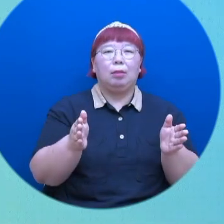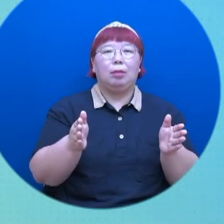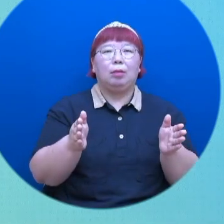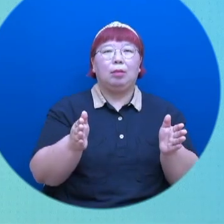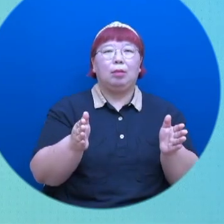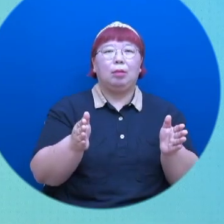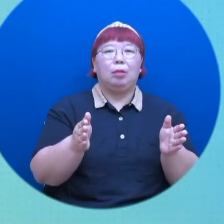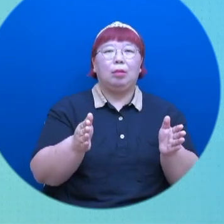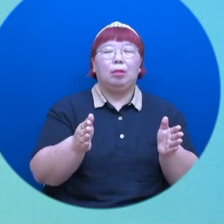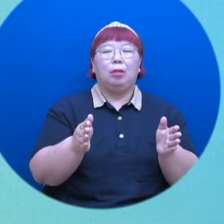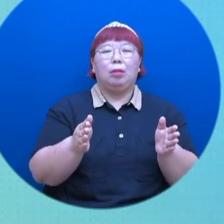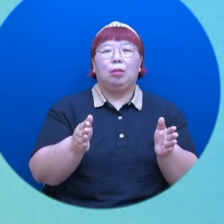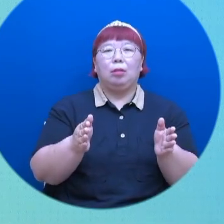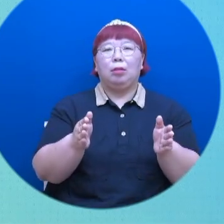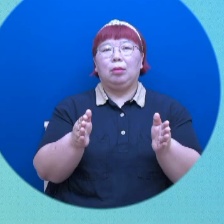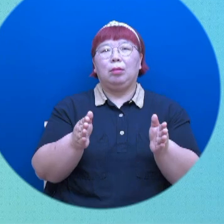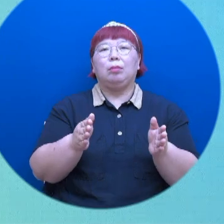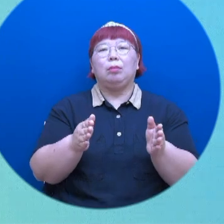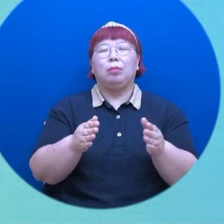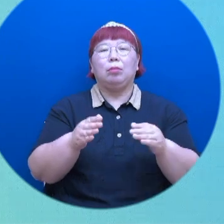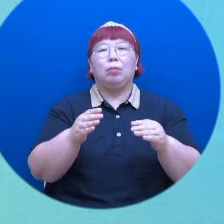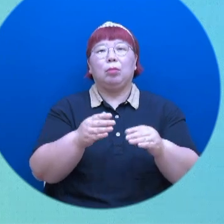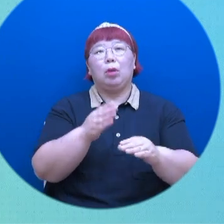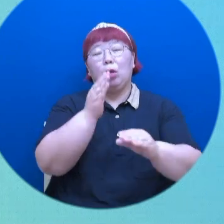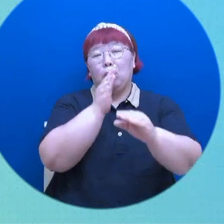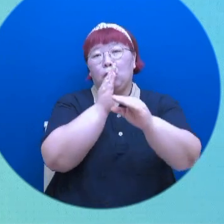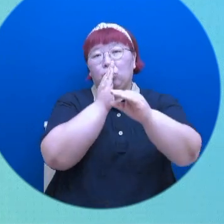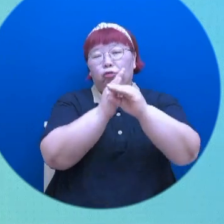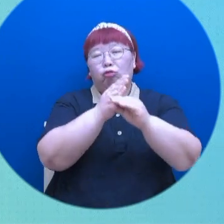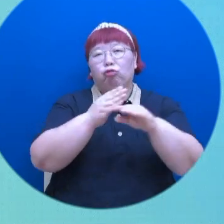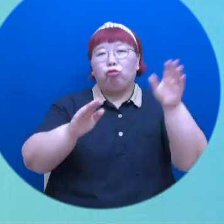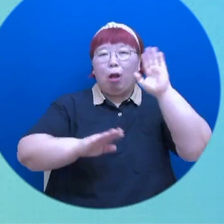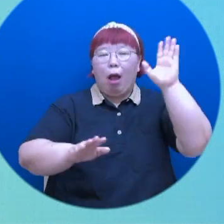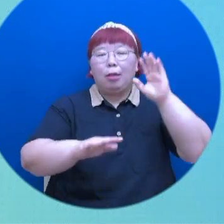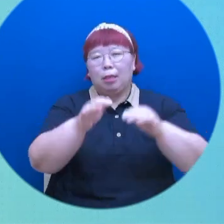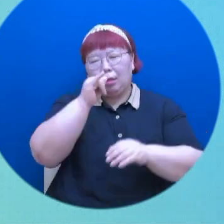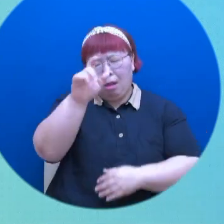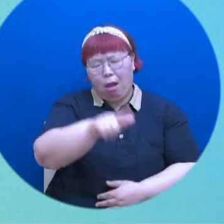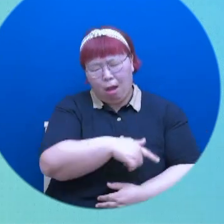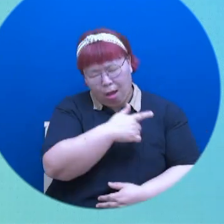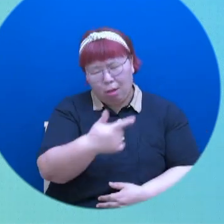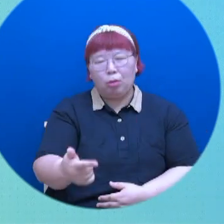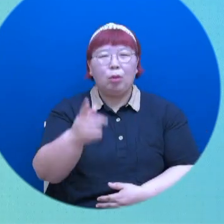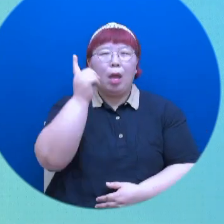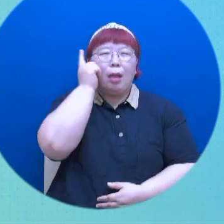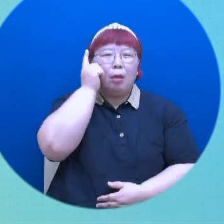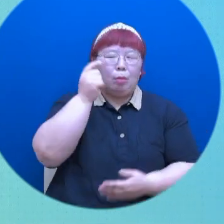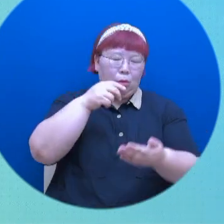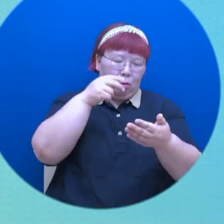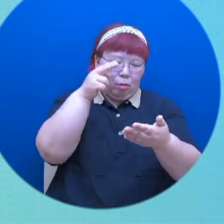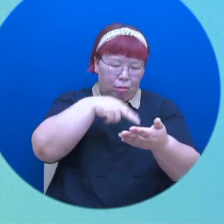한 여중생이 있어요. 여중생이 하루 종일 휴대폰을 보고 있습니다.